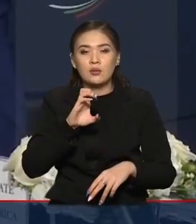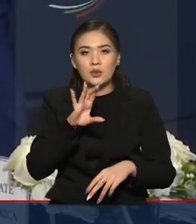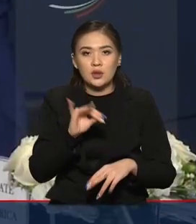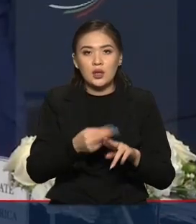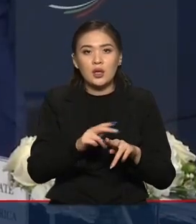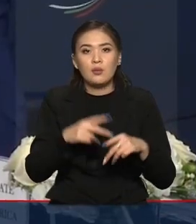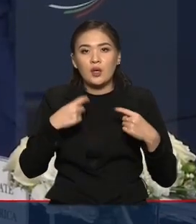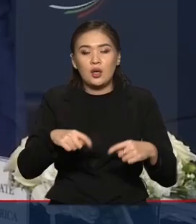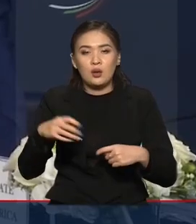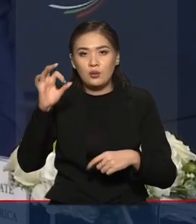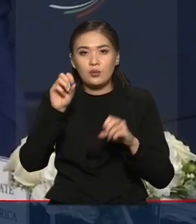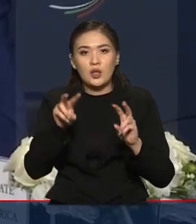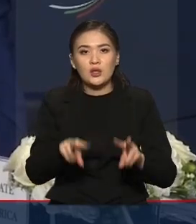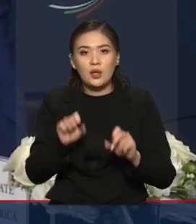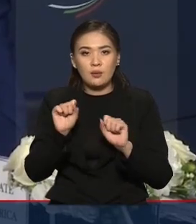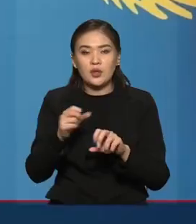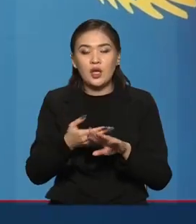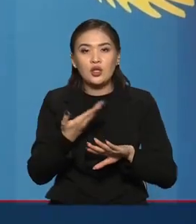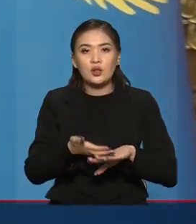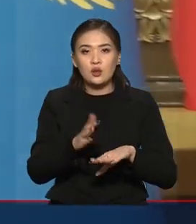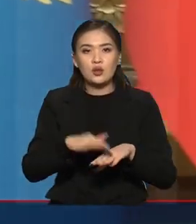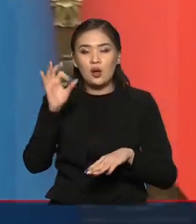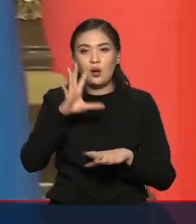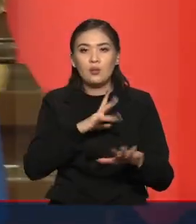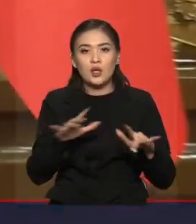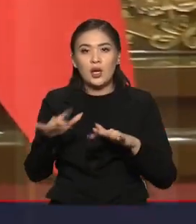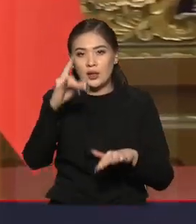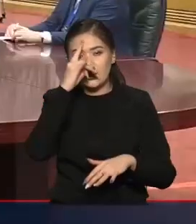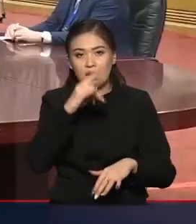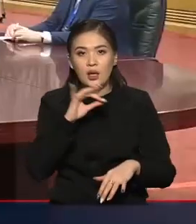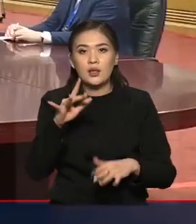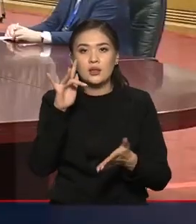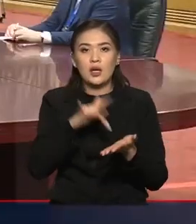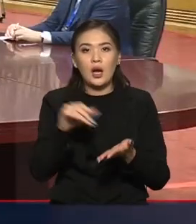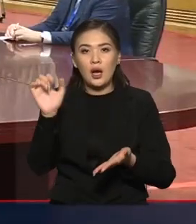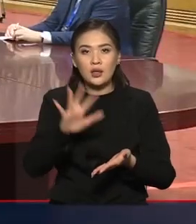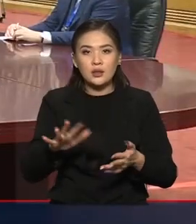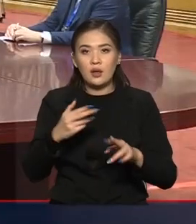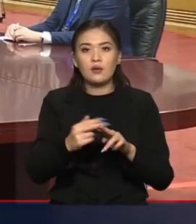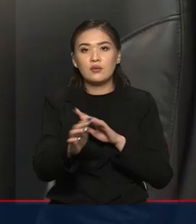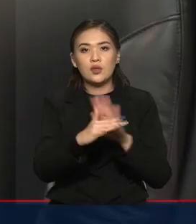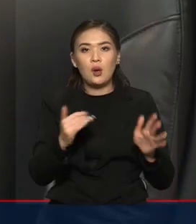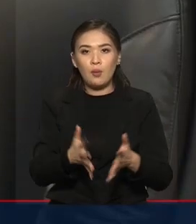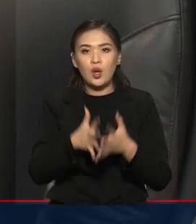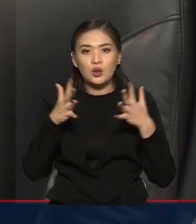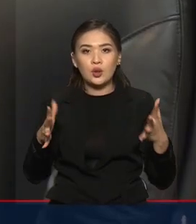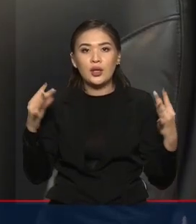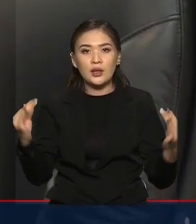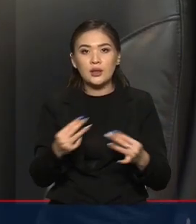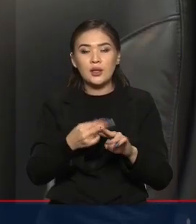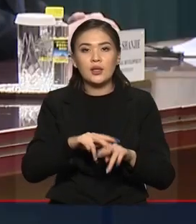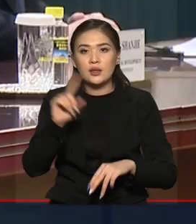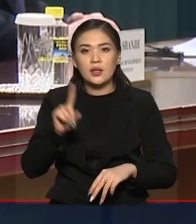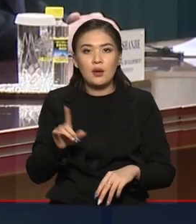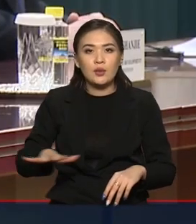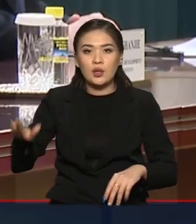продовольственной безопасности. В сложных геополитических условиях Казахстан и страны Центральной Азии вызывают большой интерес среди западных